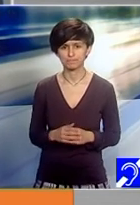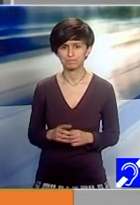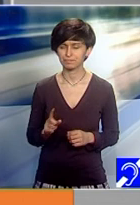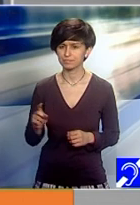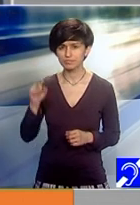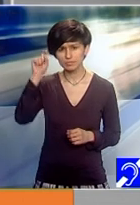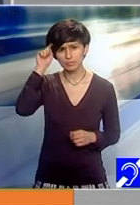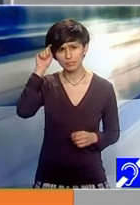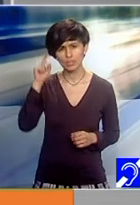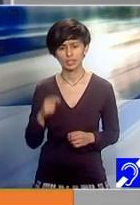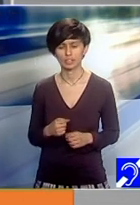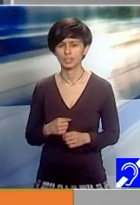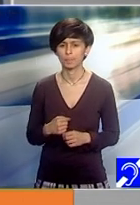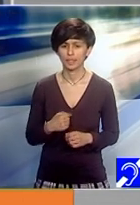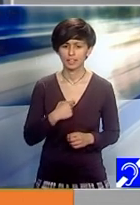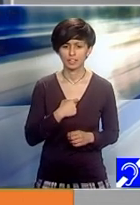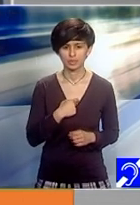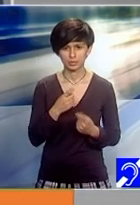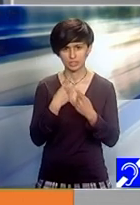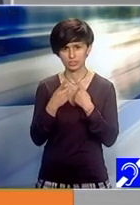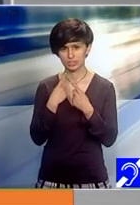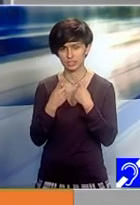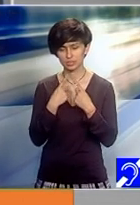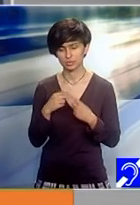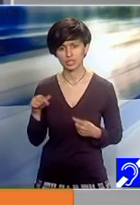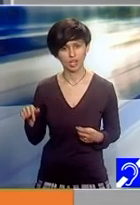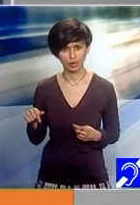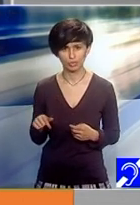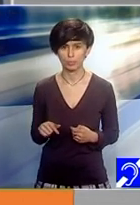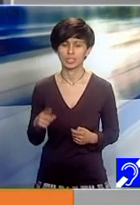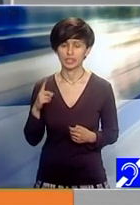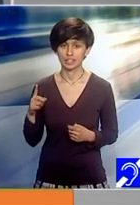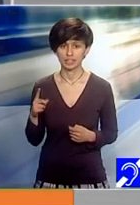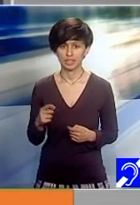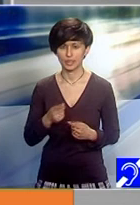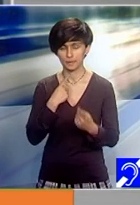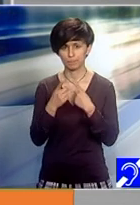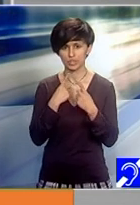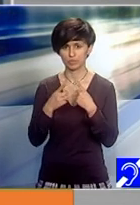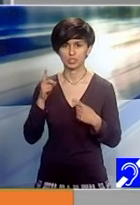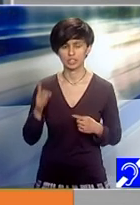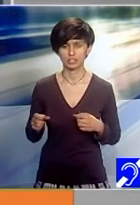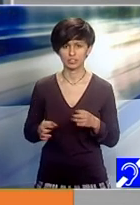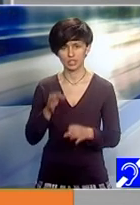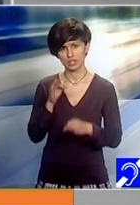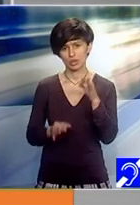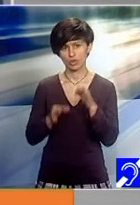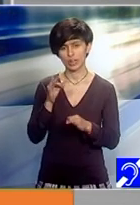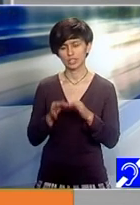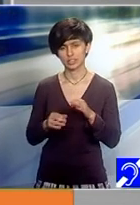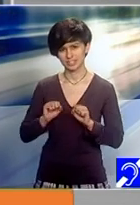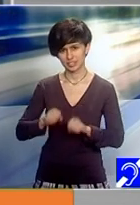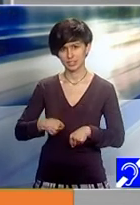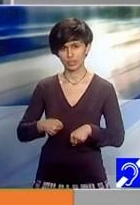cazul să o discutăm acum, dar discuția asta ar trebui să fie o analiză foarte serioasă a celor care conduc sportul